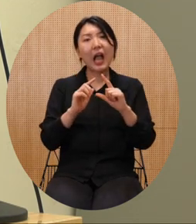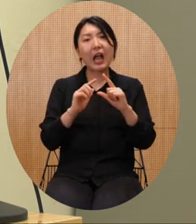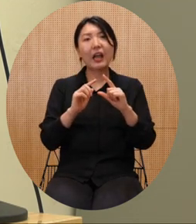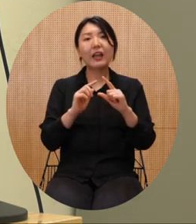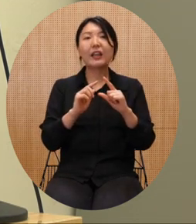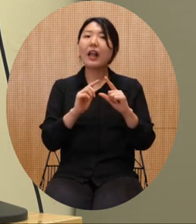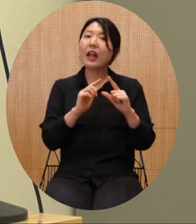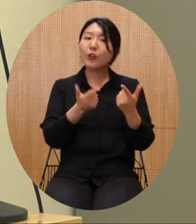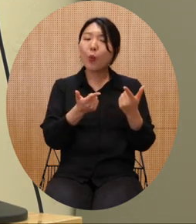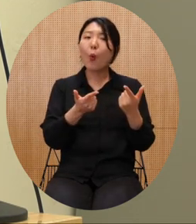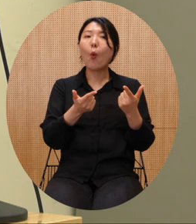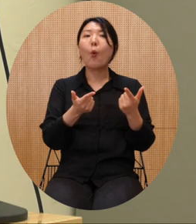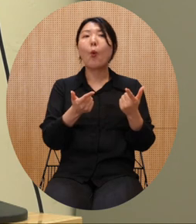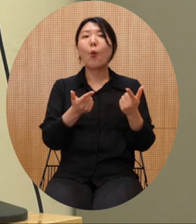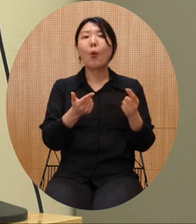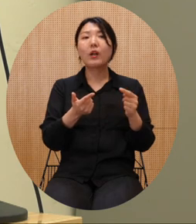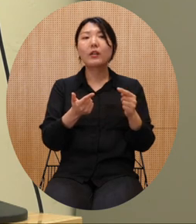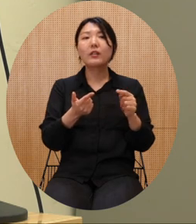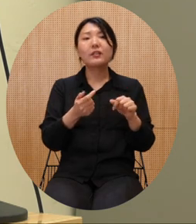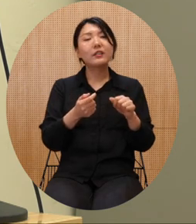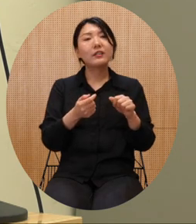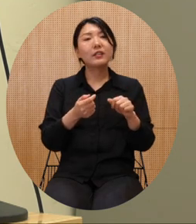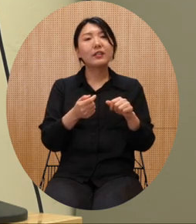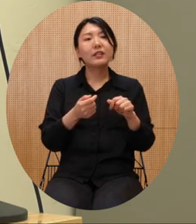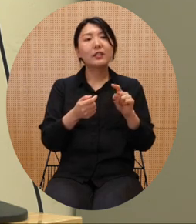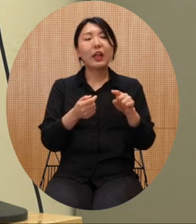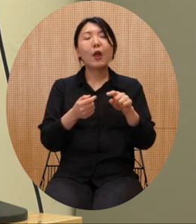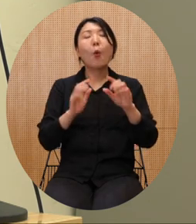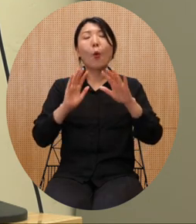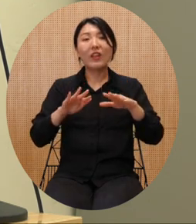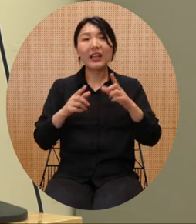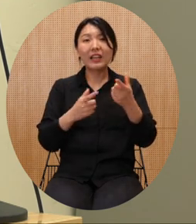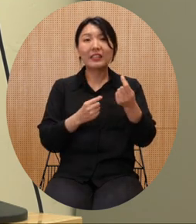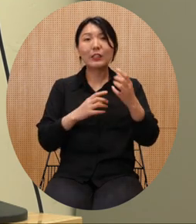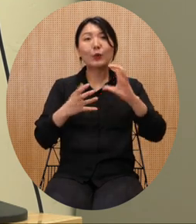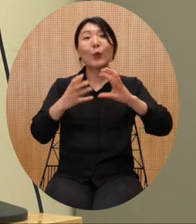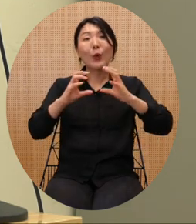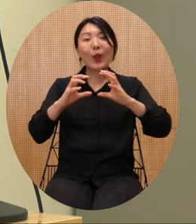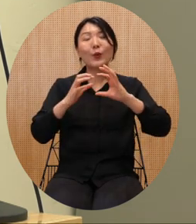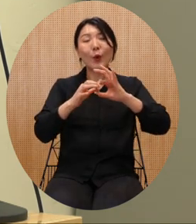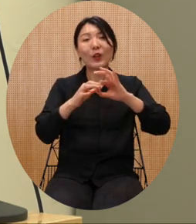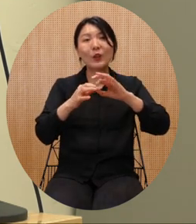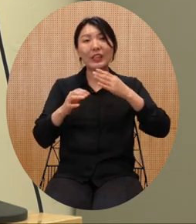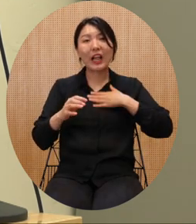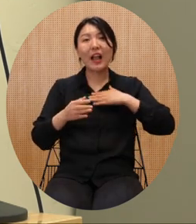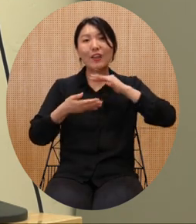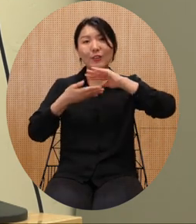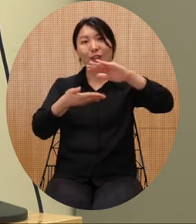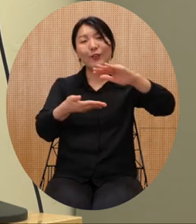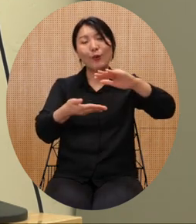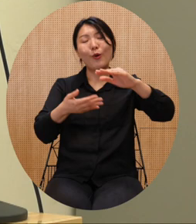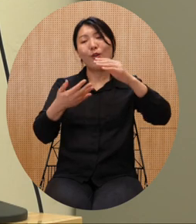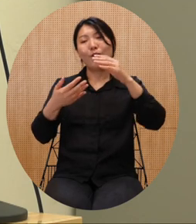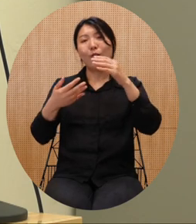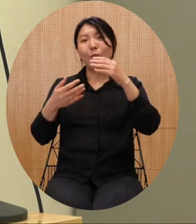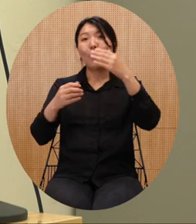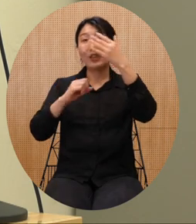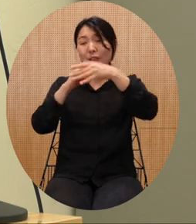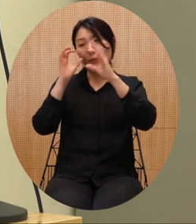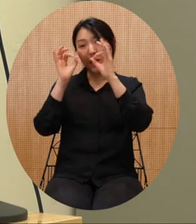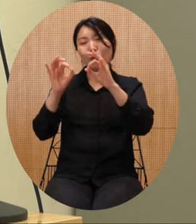아니고 다른 건 좀 다른 것 같습니다. 이렇게 토론회를 통해서 제가 아무리 전달을 해도 사진으로 봐도 다른